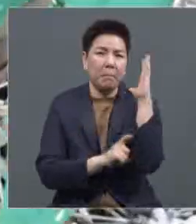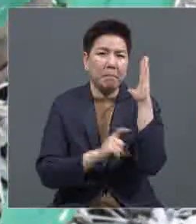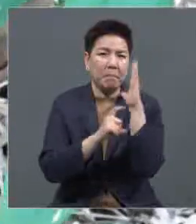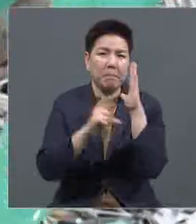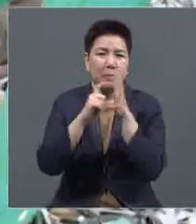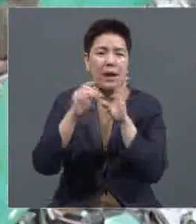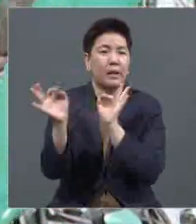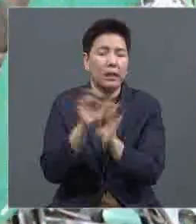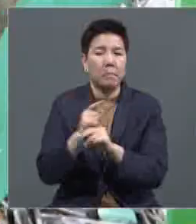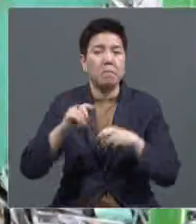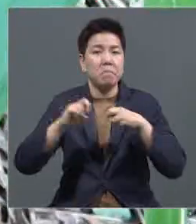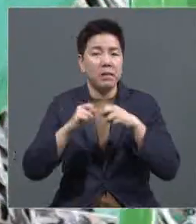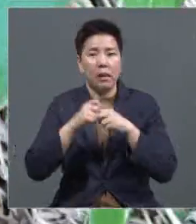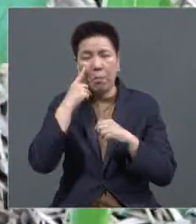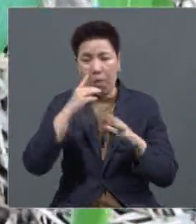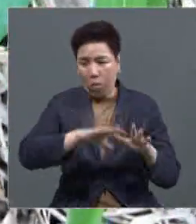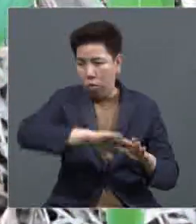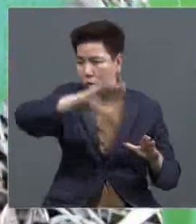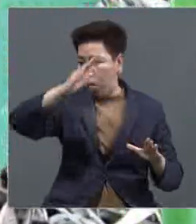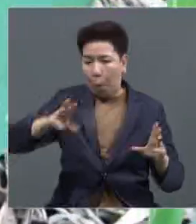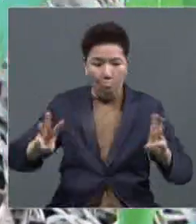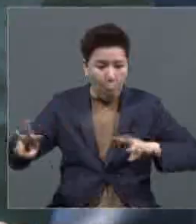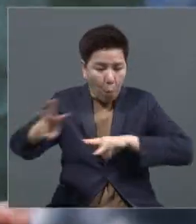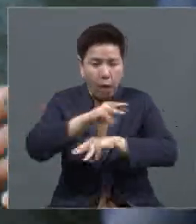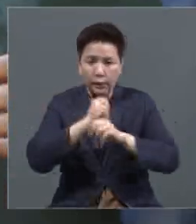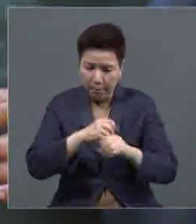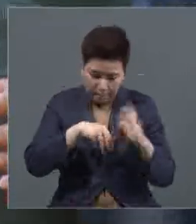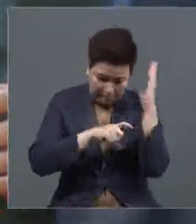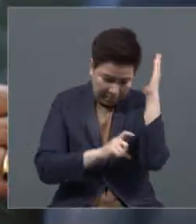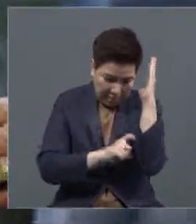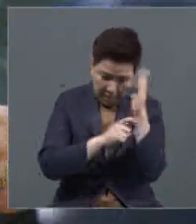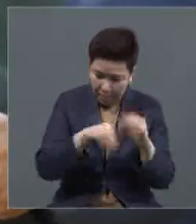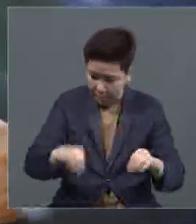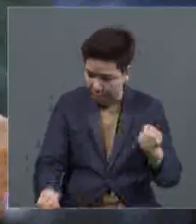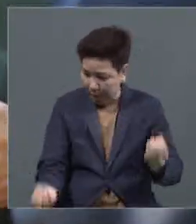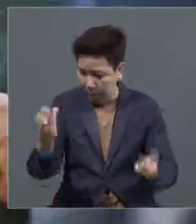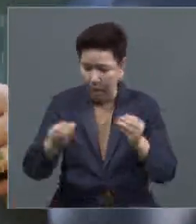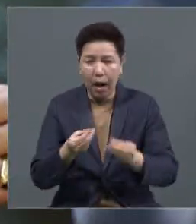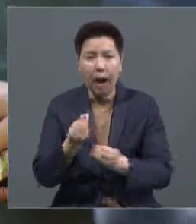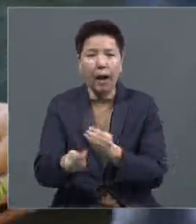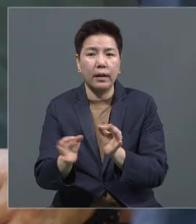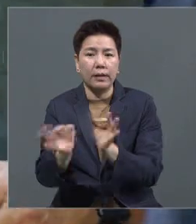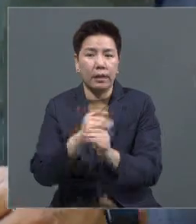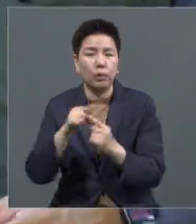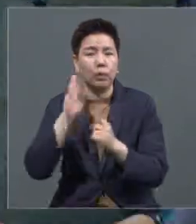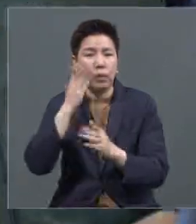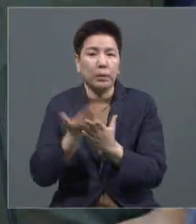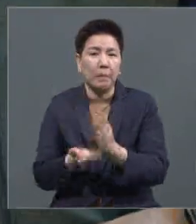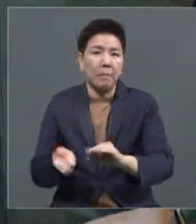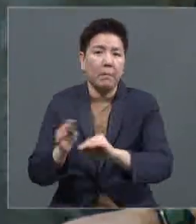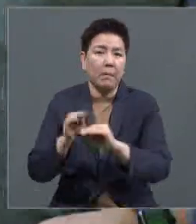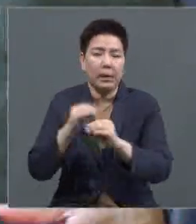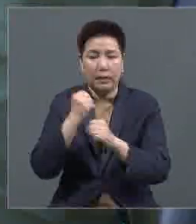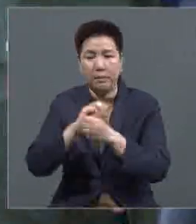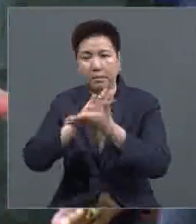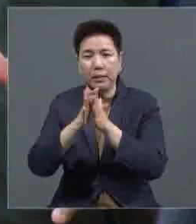เพิ่มเติมเพื่อแก้ปัญหาเขาหัวโล้นสร้างระบบนิเวศน์ให้กลับคืนมาลดการปลูกเพื่อเชิงเดี่ยวสร้างมูลค่าเพิ่มในการแปรรูปและ